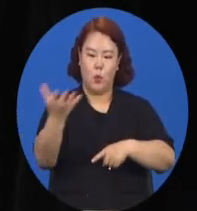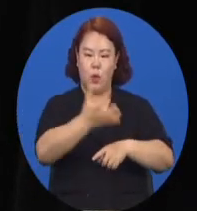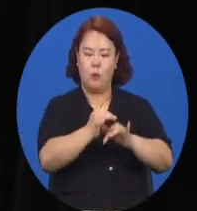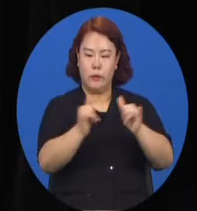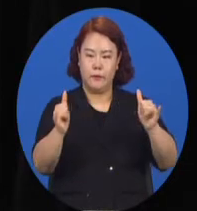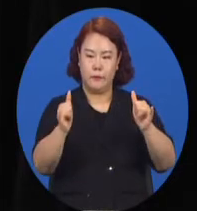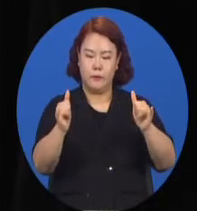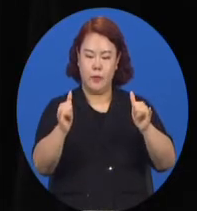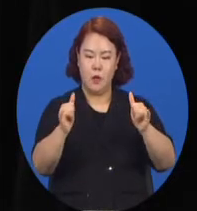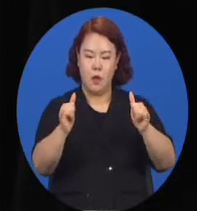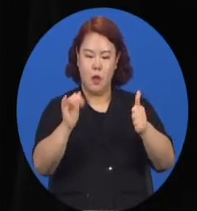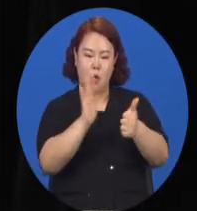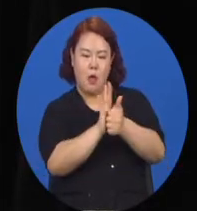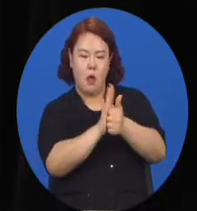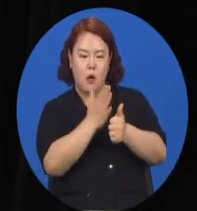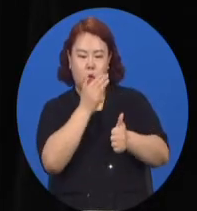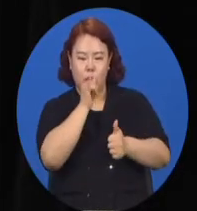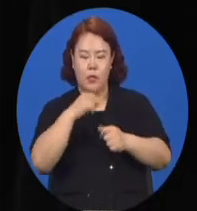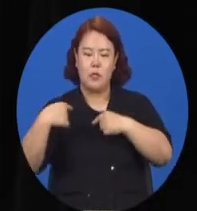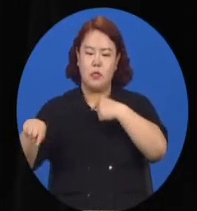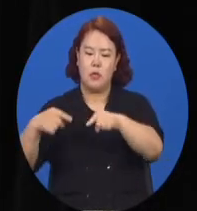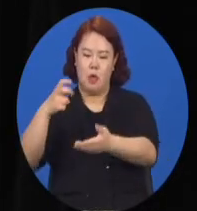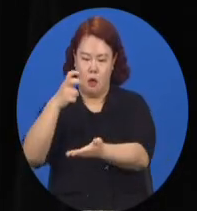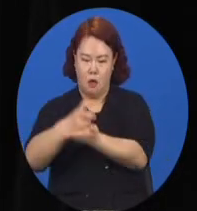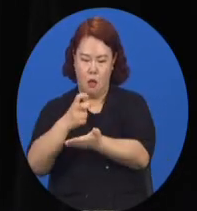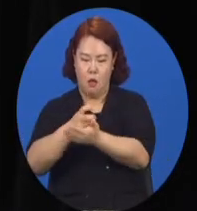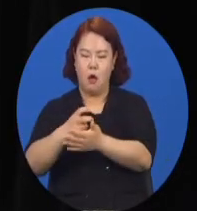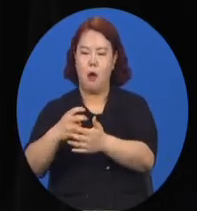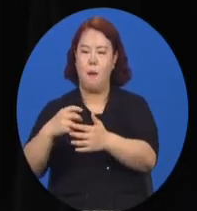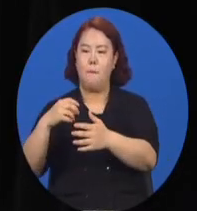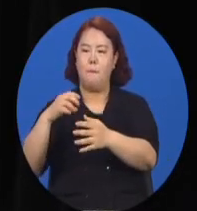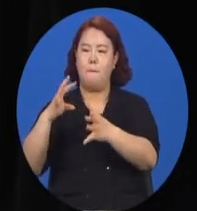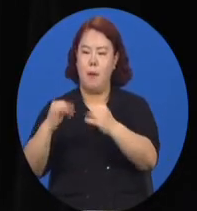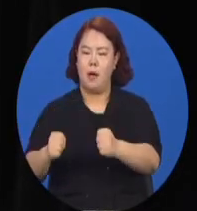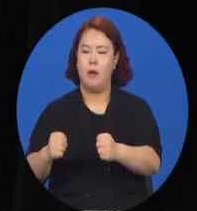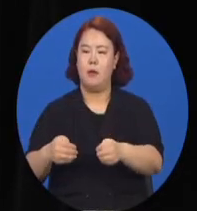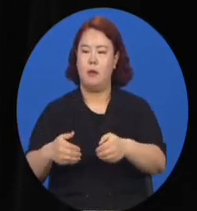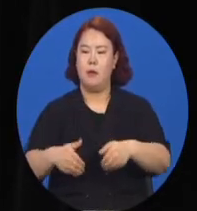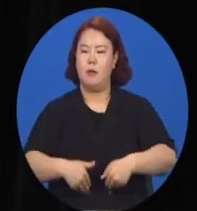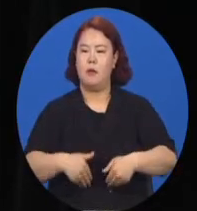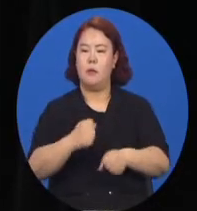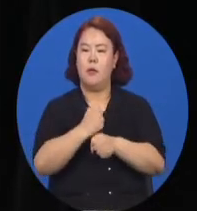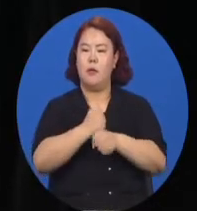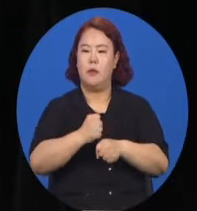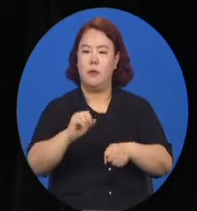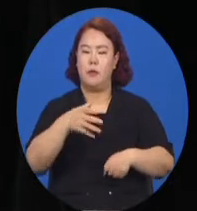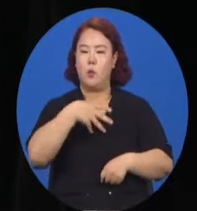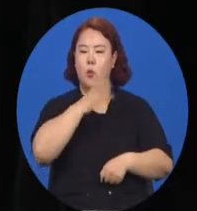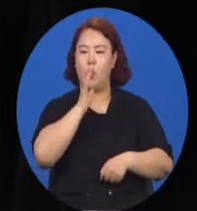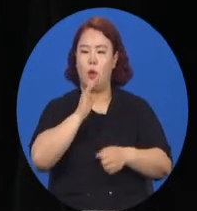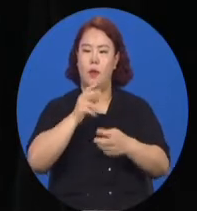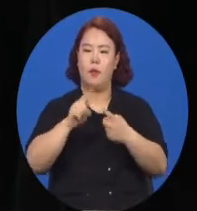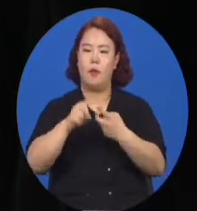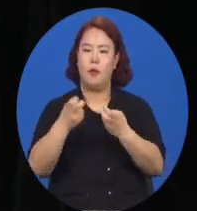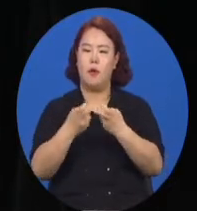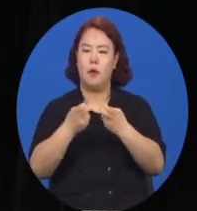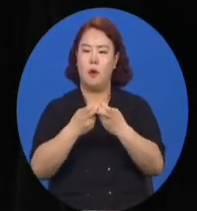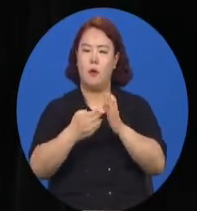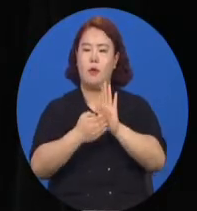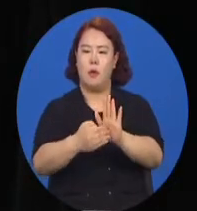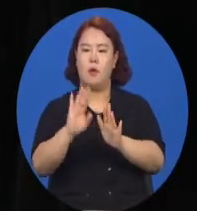제도적 장치들을 마련해서 인구 감소를 막고 고령화 대책에도 대응한 방안이 있겠다고